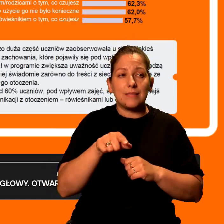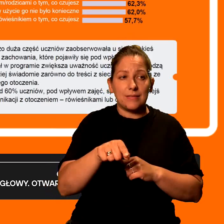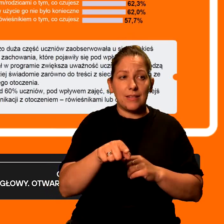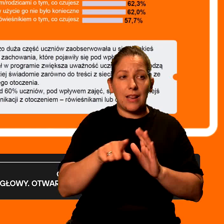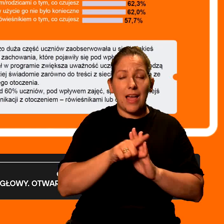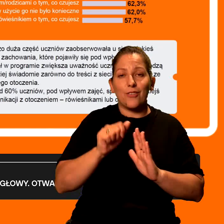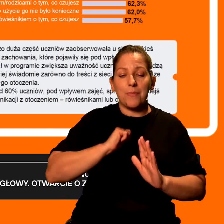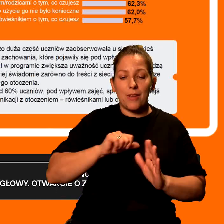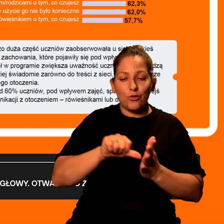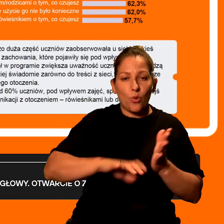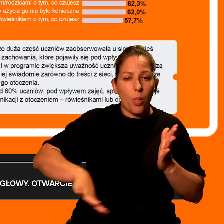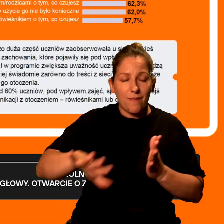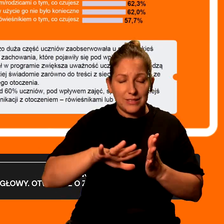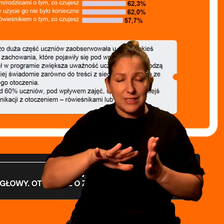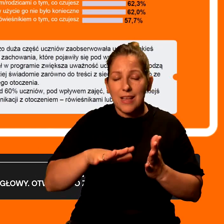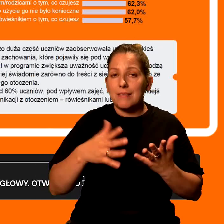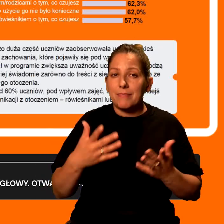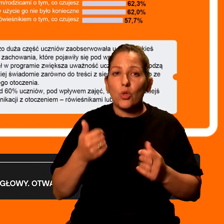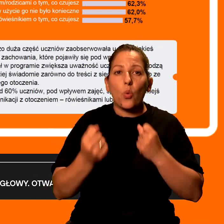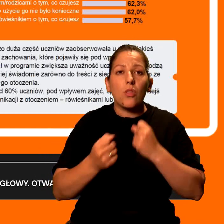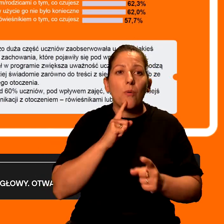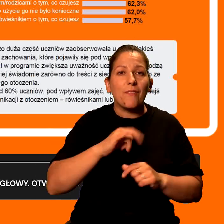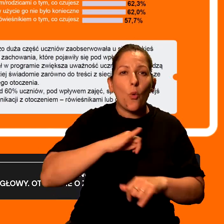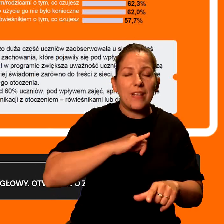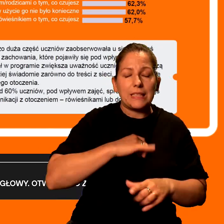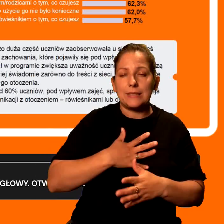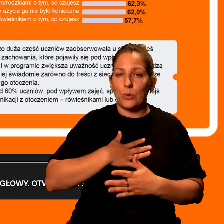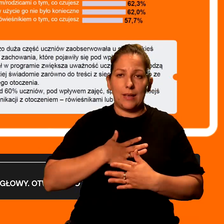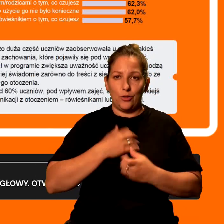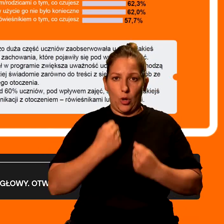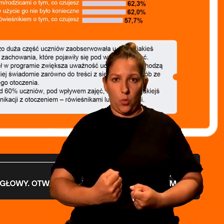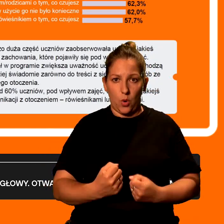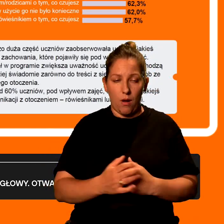siebie środowiskach, im jest bardzo trudno rozmawiać z rówieśnikami.